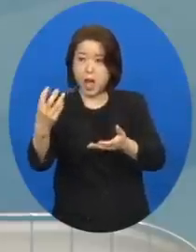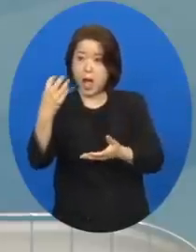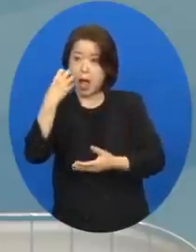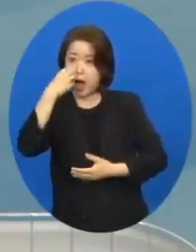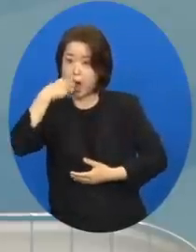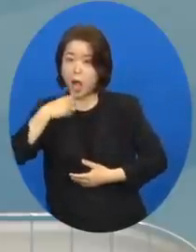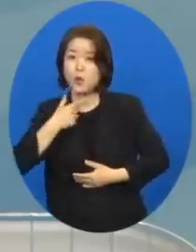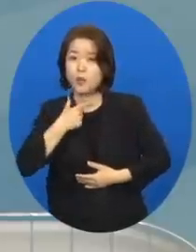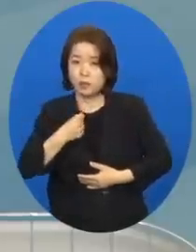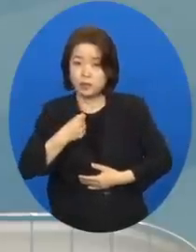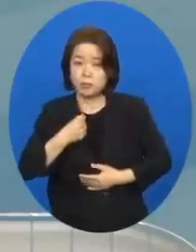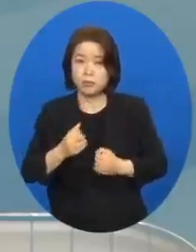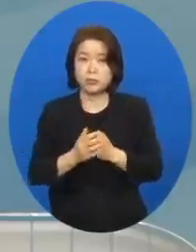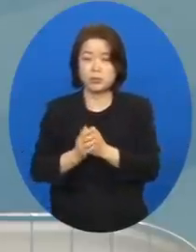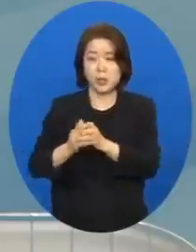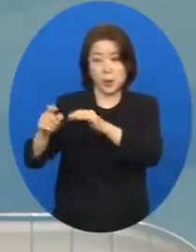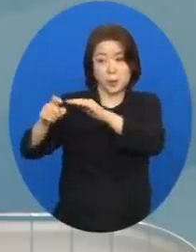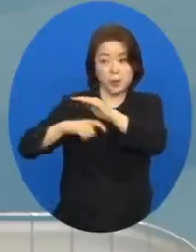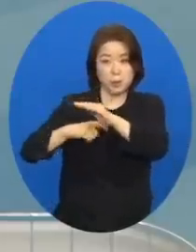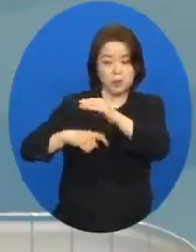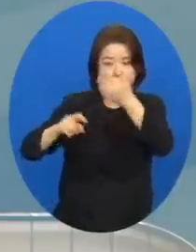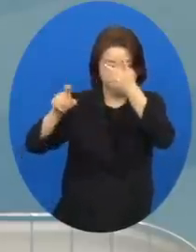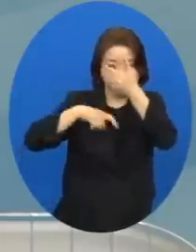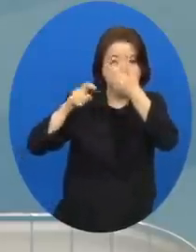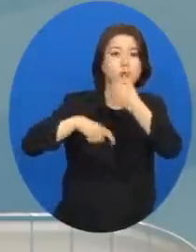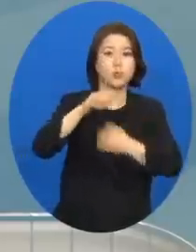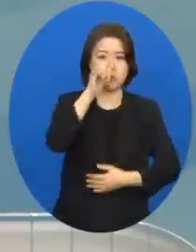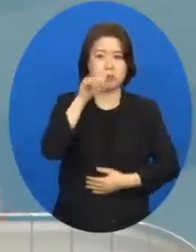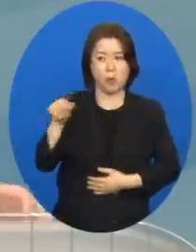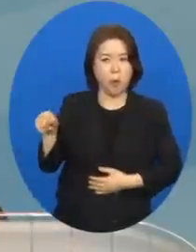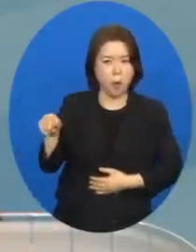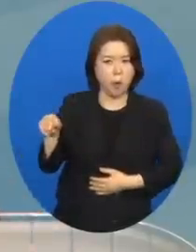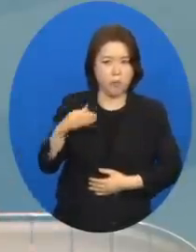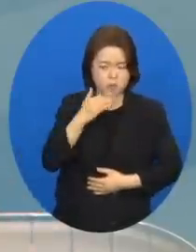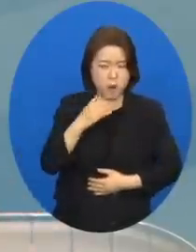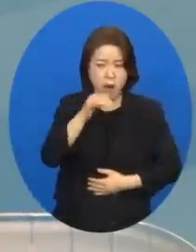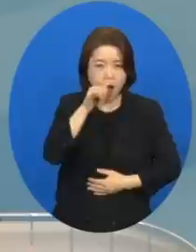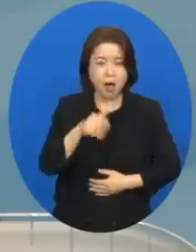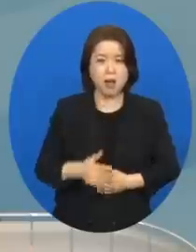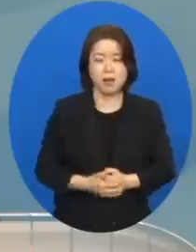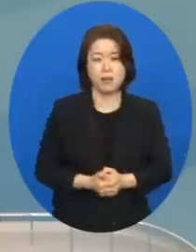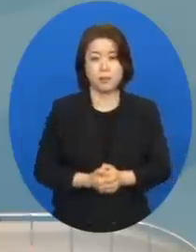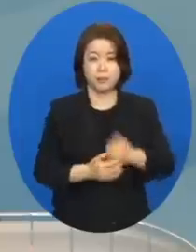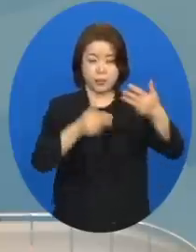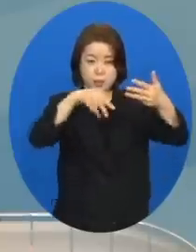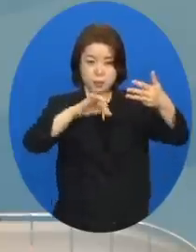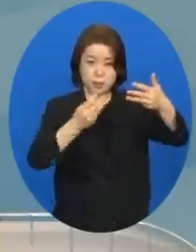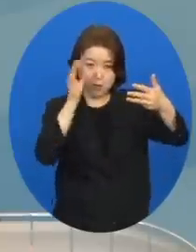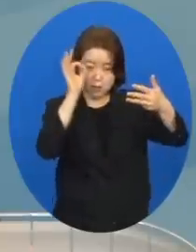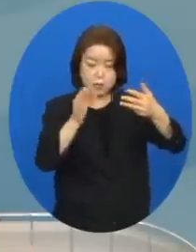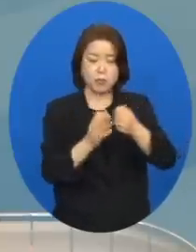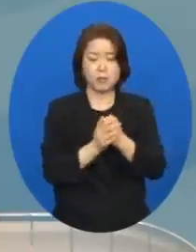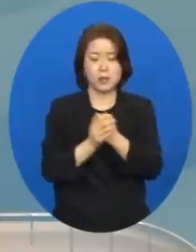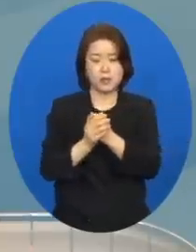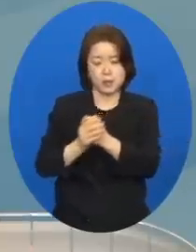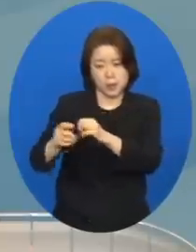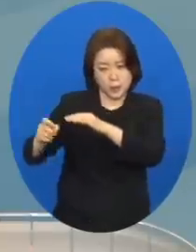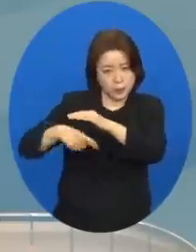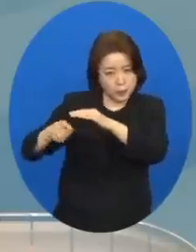하는 도적과 강도가 있기 때문입니다. 8절 말씀에 도둑과